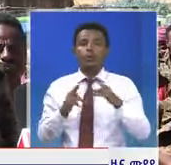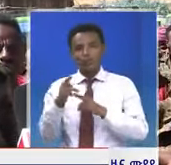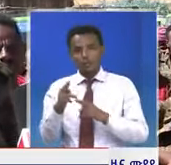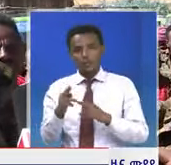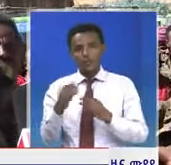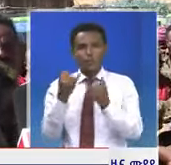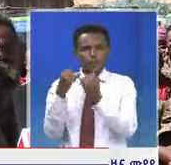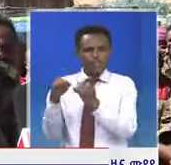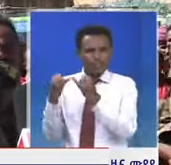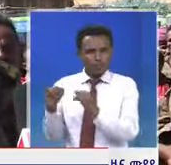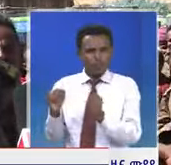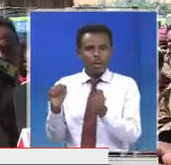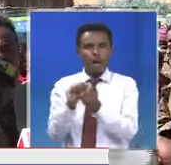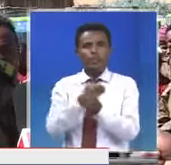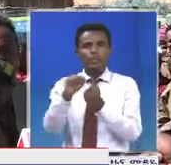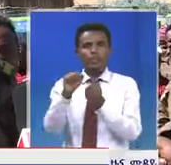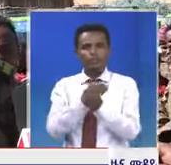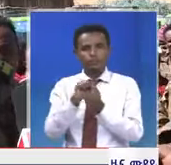ብትንቱኑን አወጣ ነው።